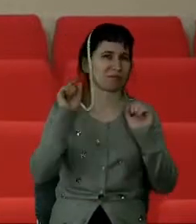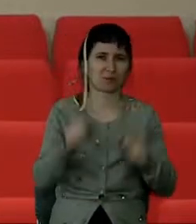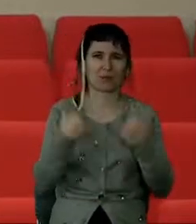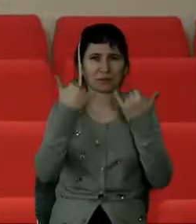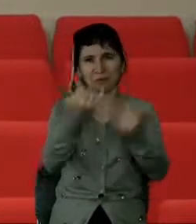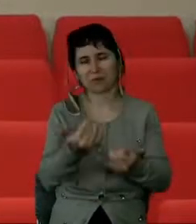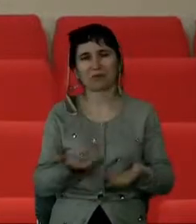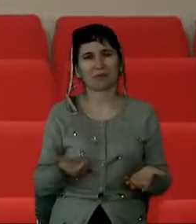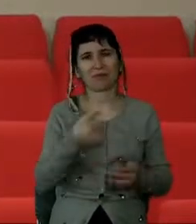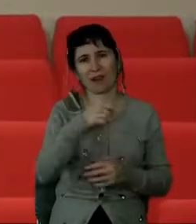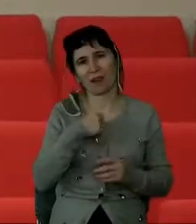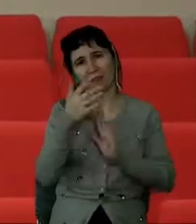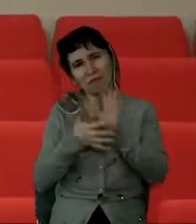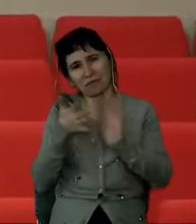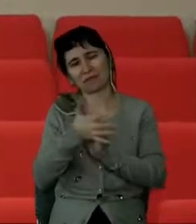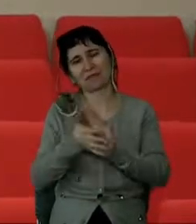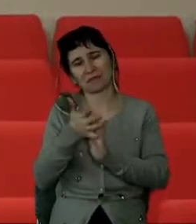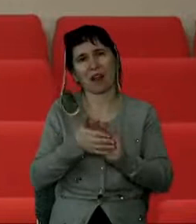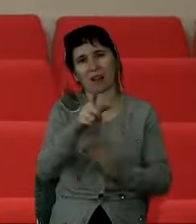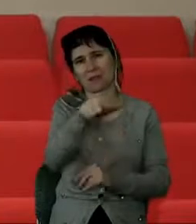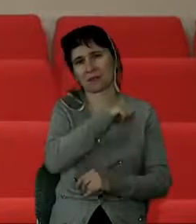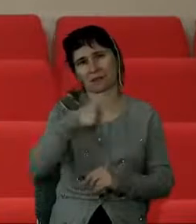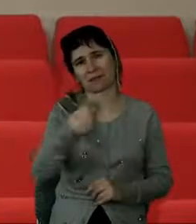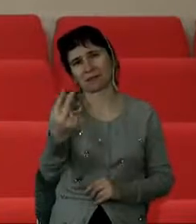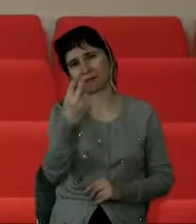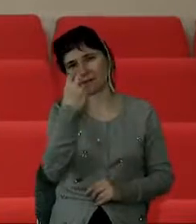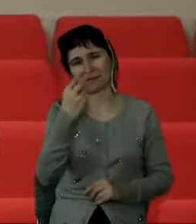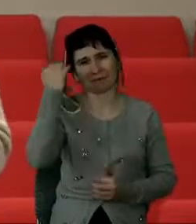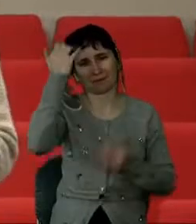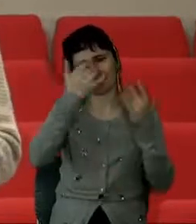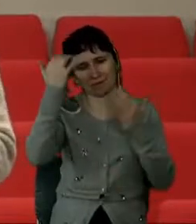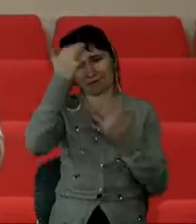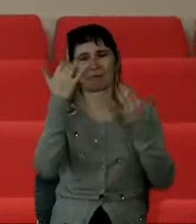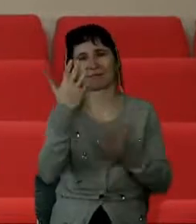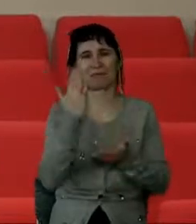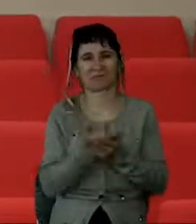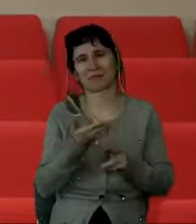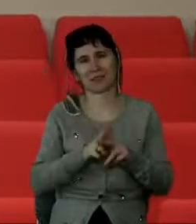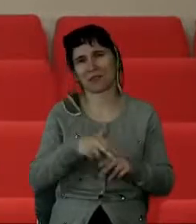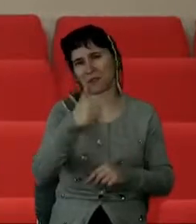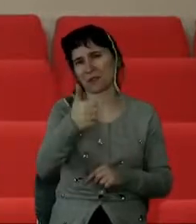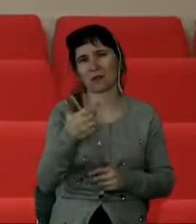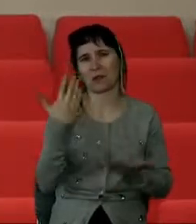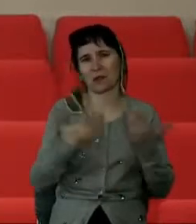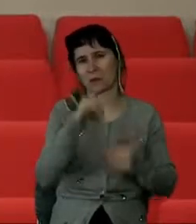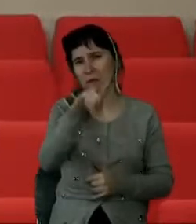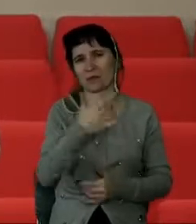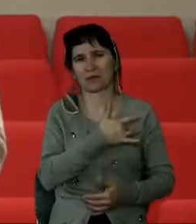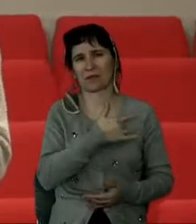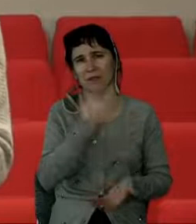Богові. І справді, то є добре бути, мати вдячне